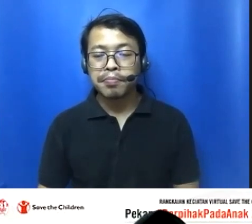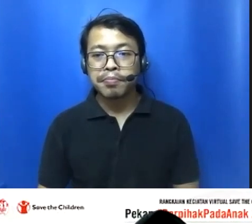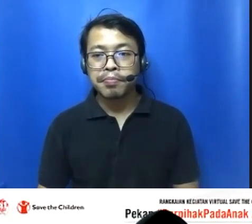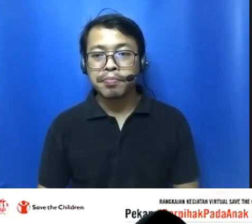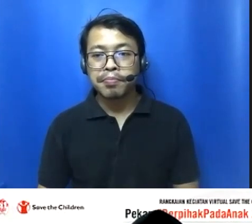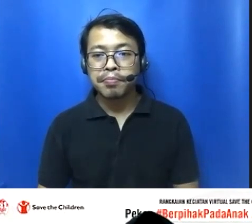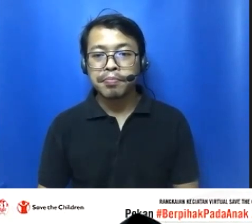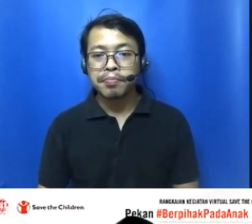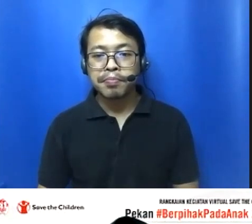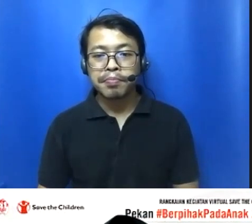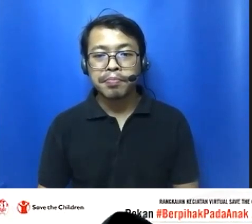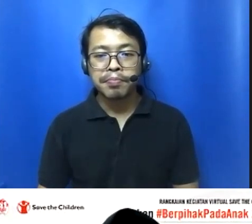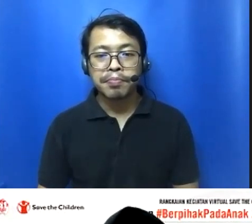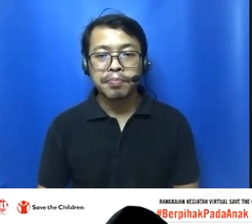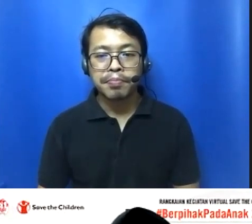bentar.